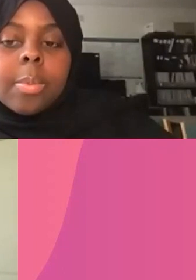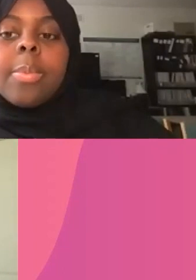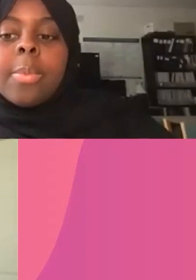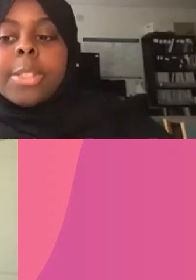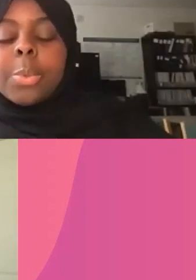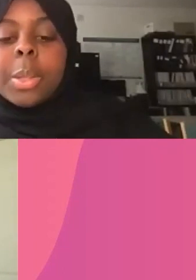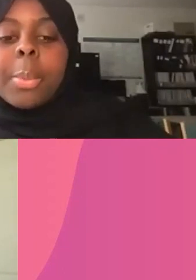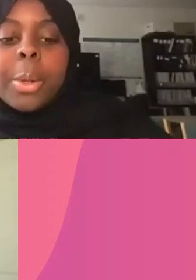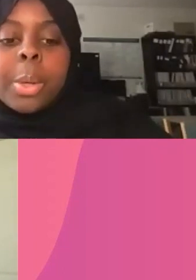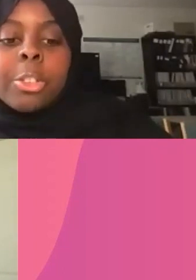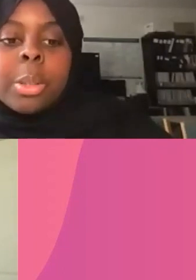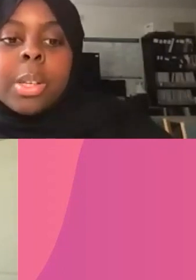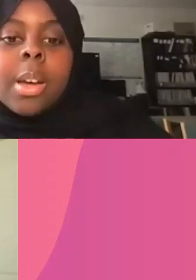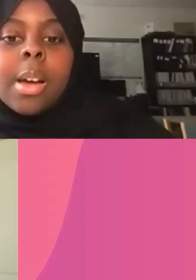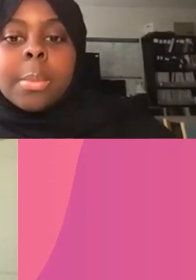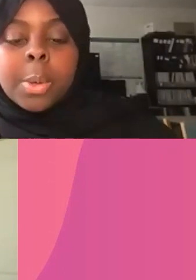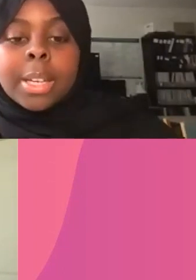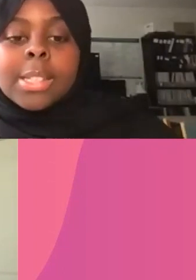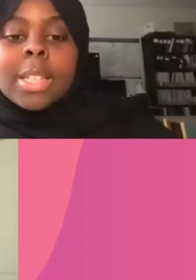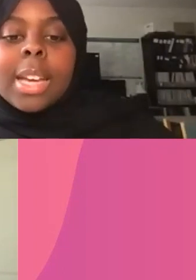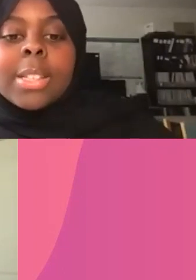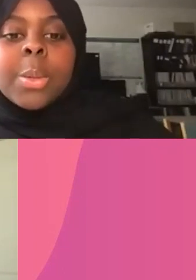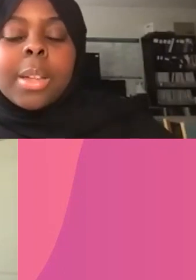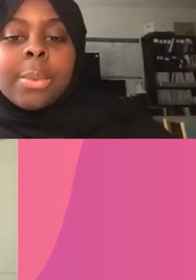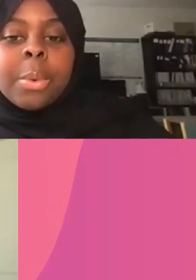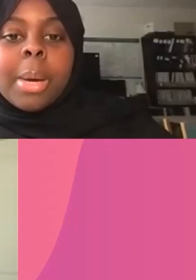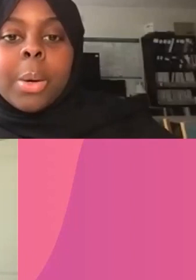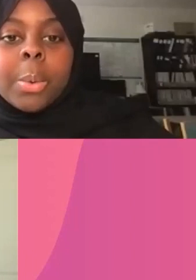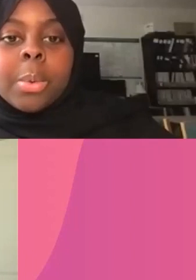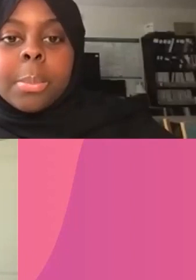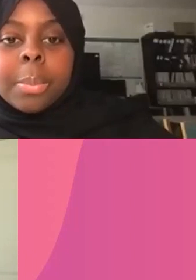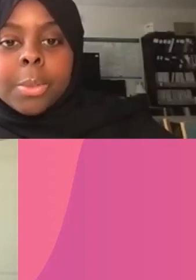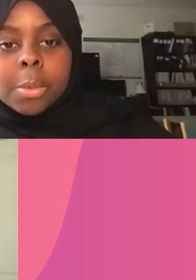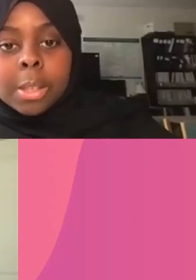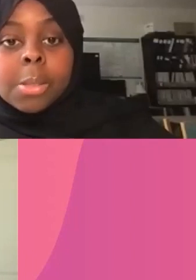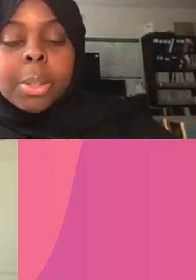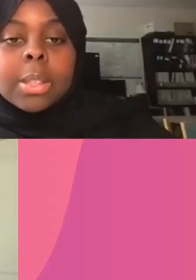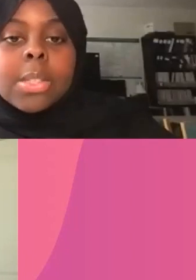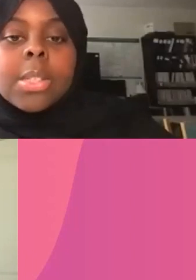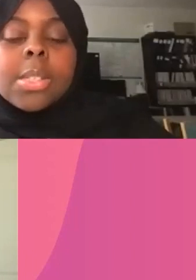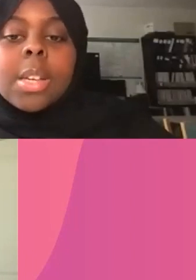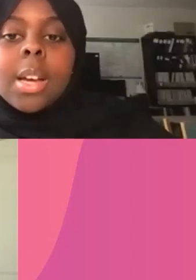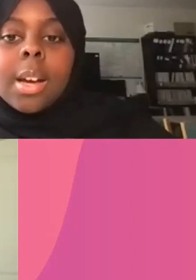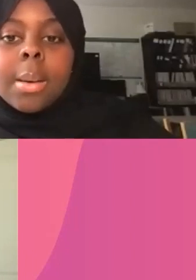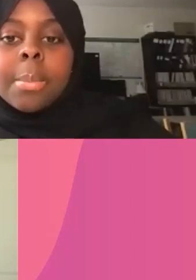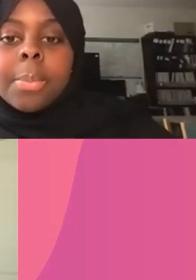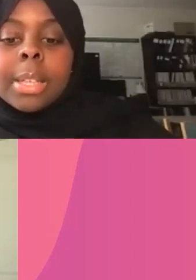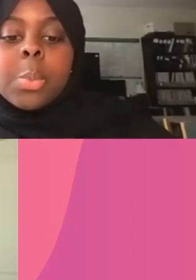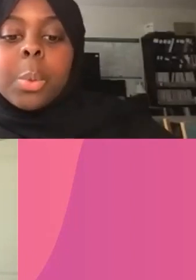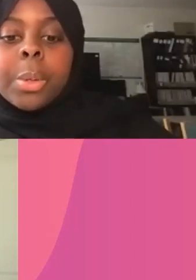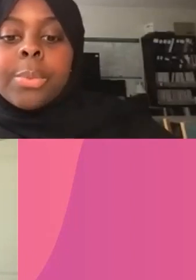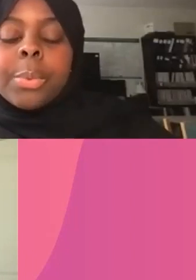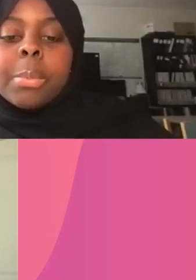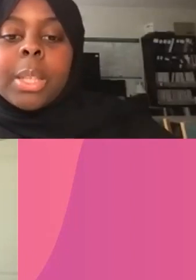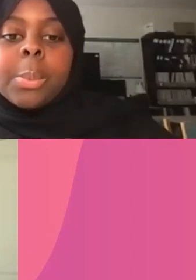ces communautés de survivants experts? Très bonne question. Alors, je peux répondre à cette question à partir